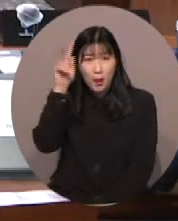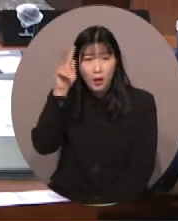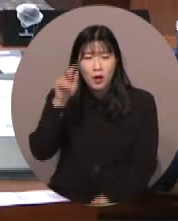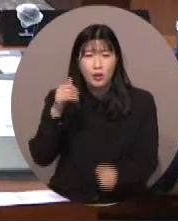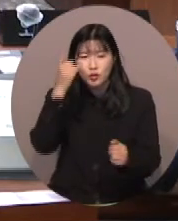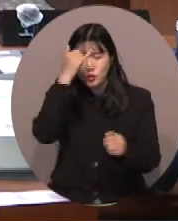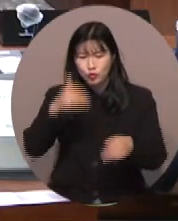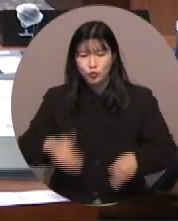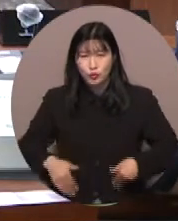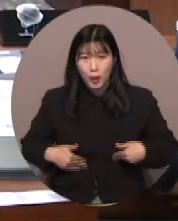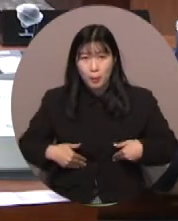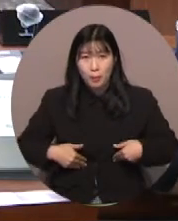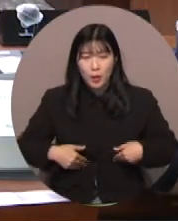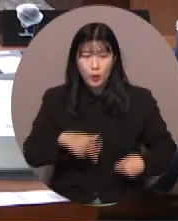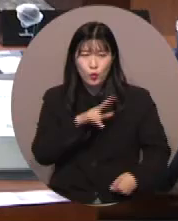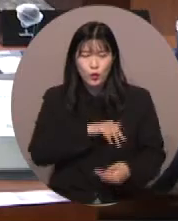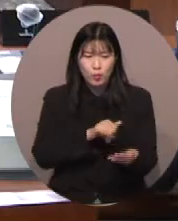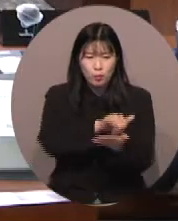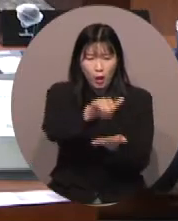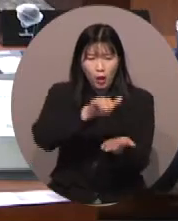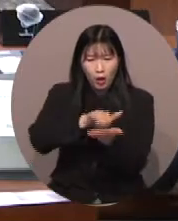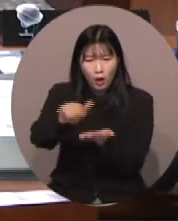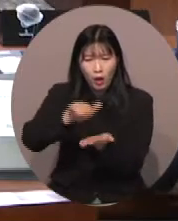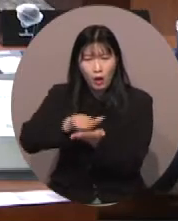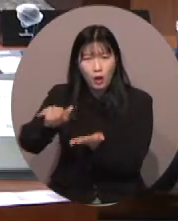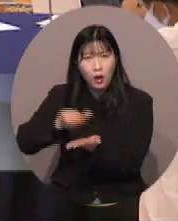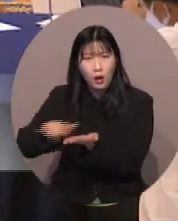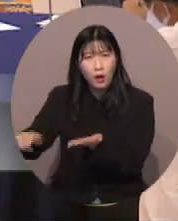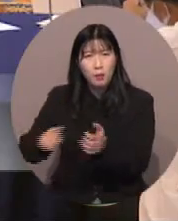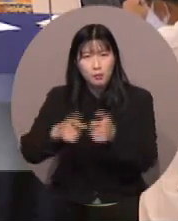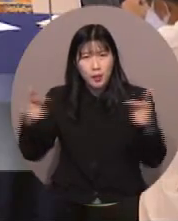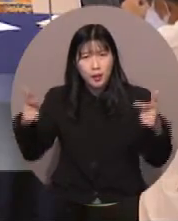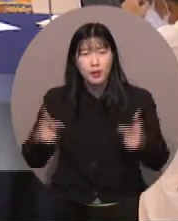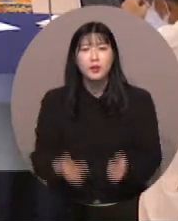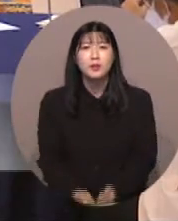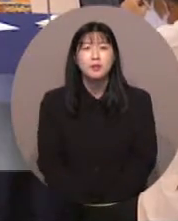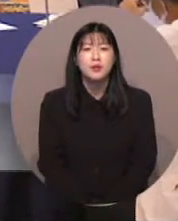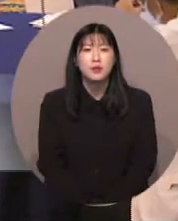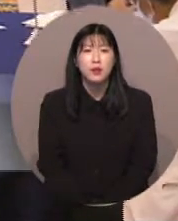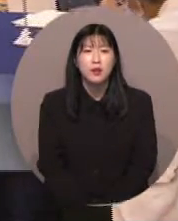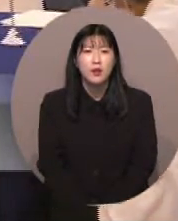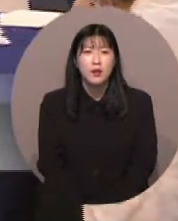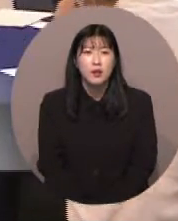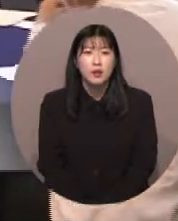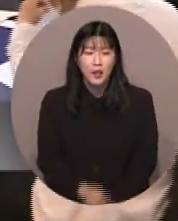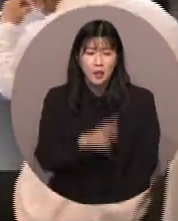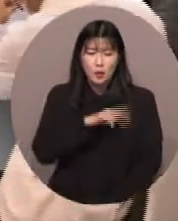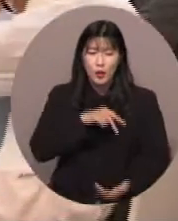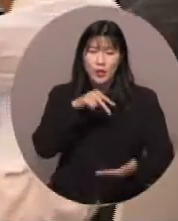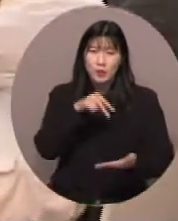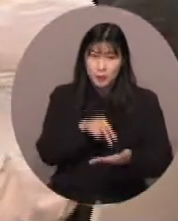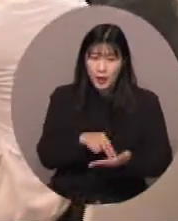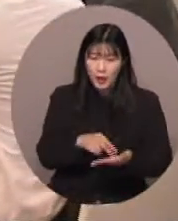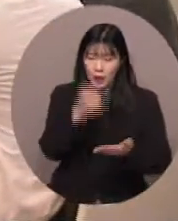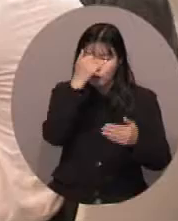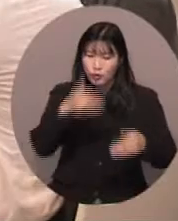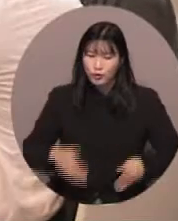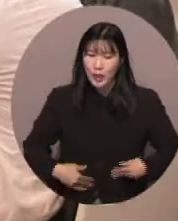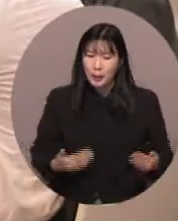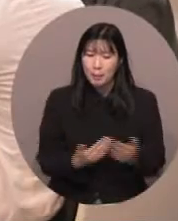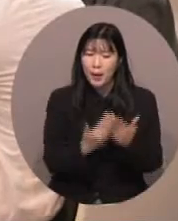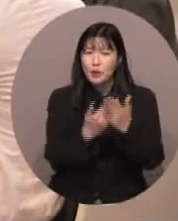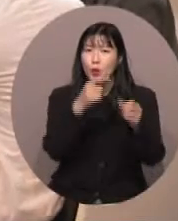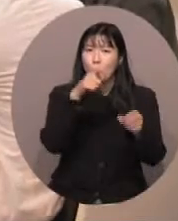3년 동안 위축됐던 해외 연수가 다시 재개되고 있습니다. 의회는 도정에 반영할 수 있는 정책을 발굴하기